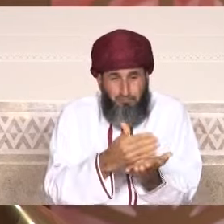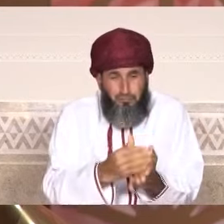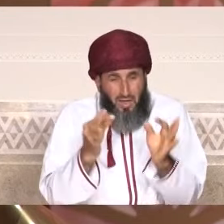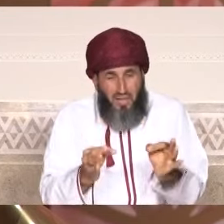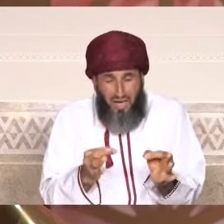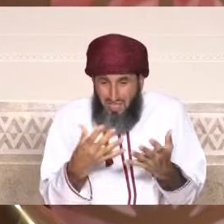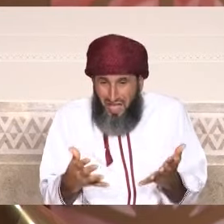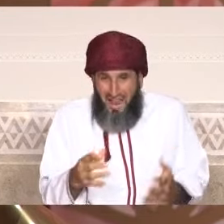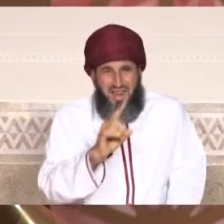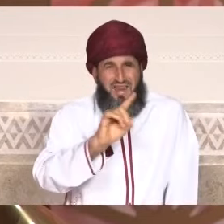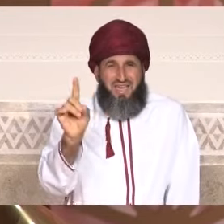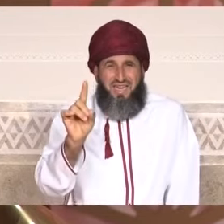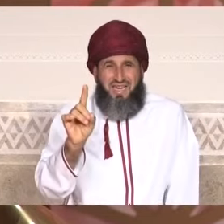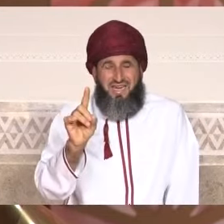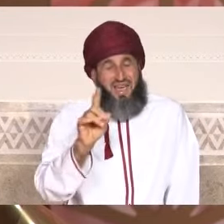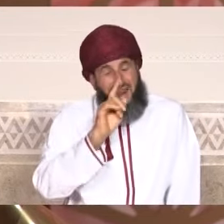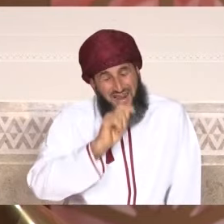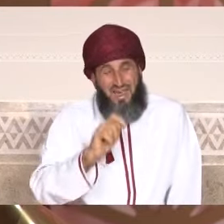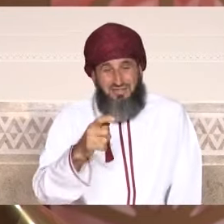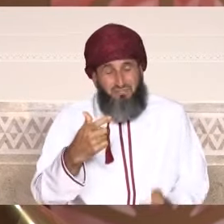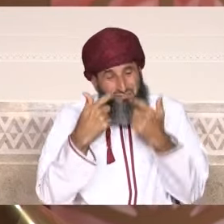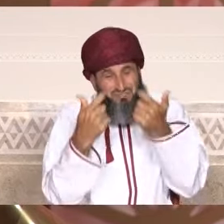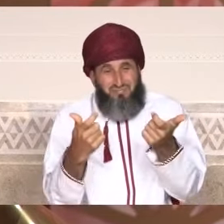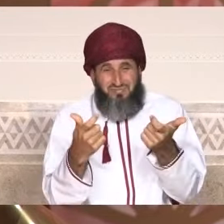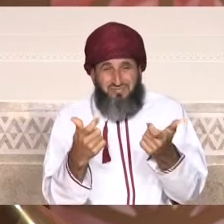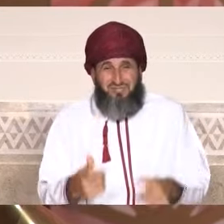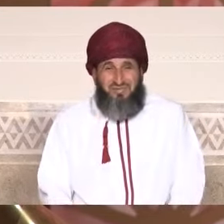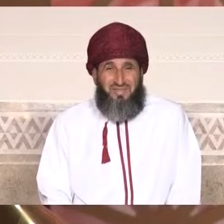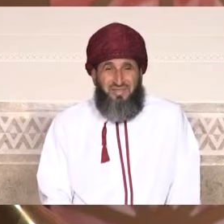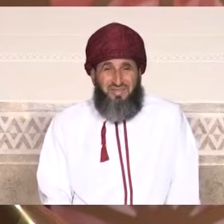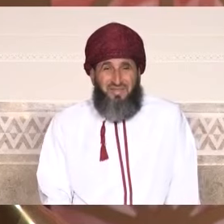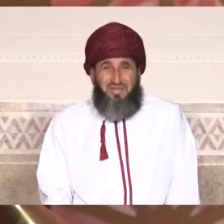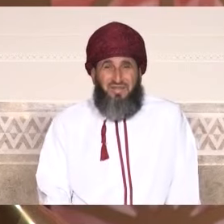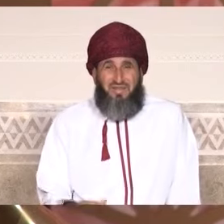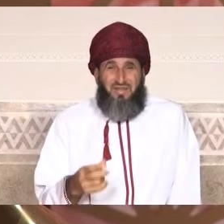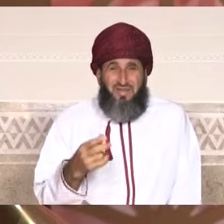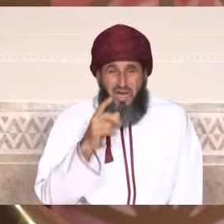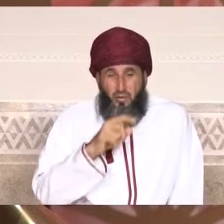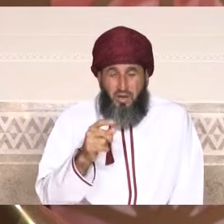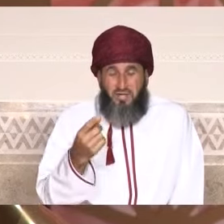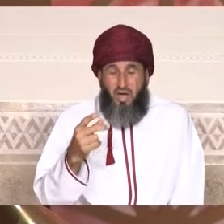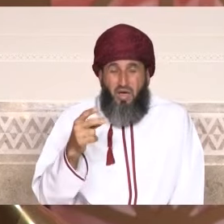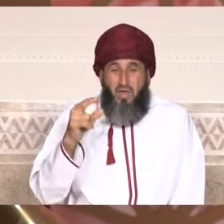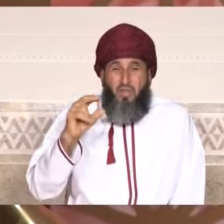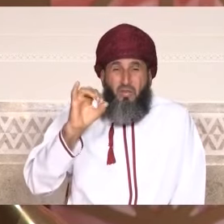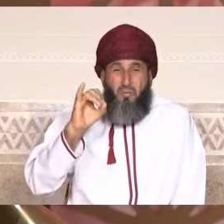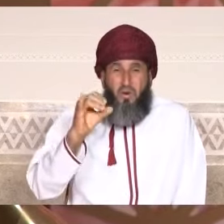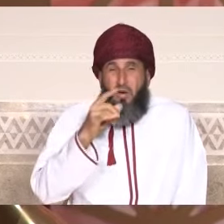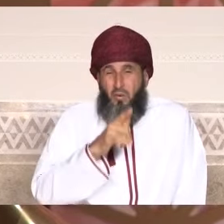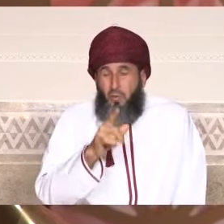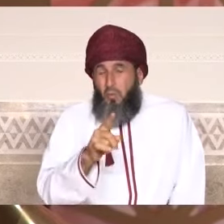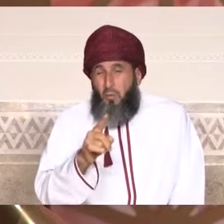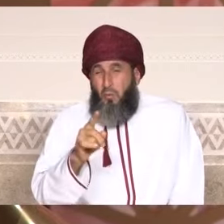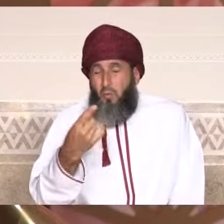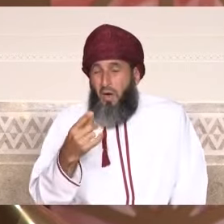سهلة يسيرة، ولا تقاس على حالات يوجد فيها الذميون في بلاد الإسلام، وتجد أن كثيرا